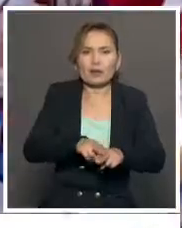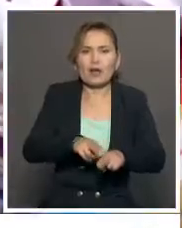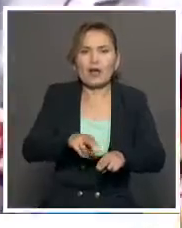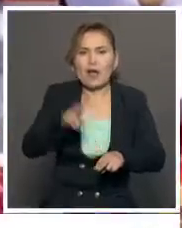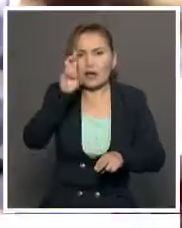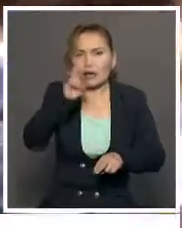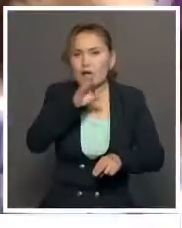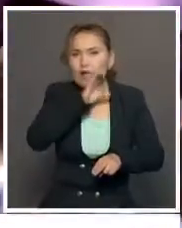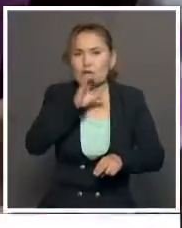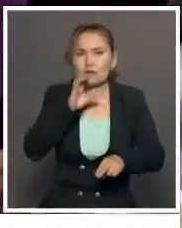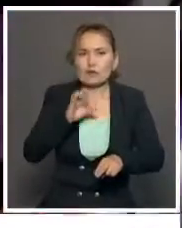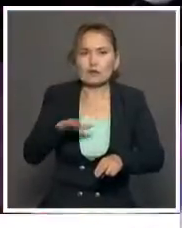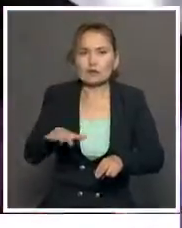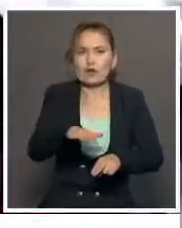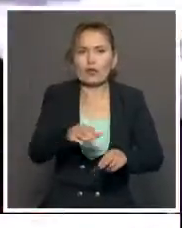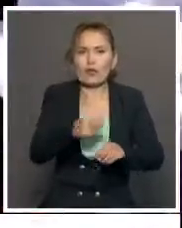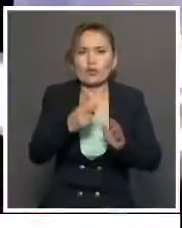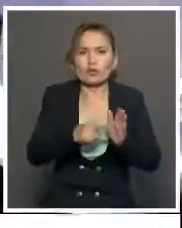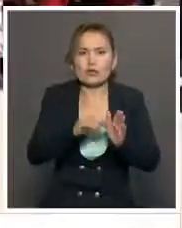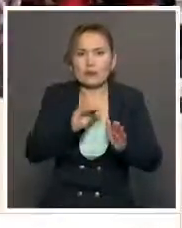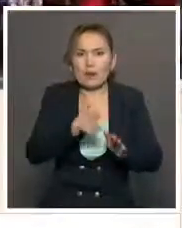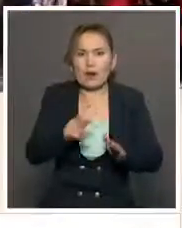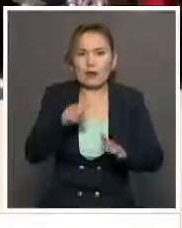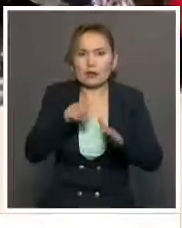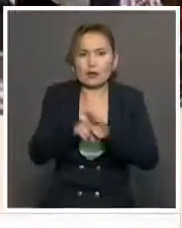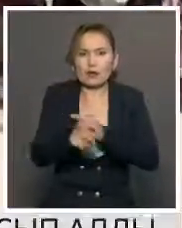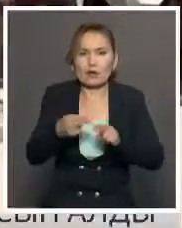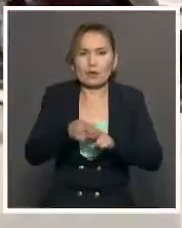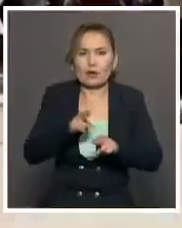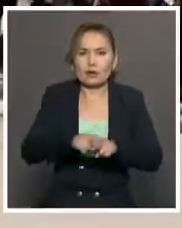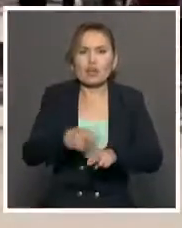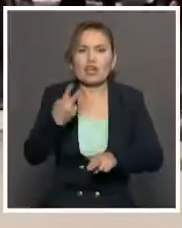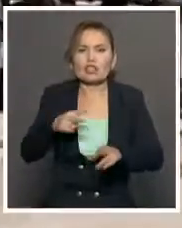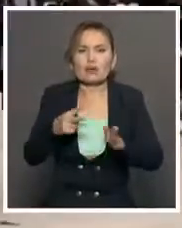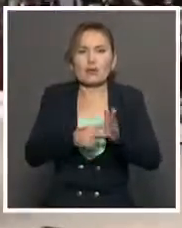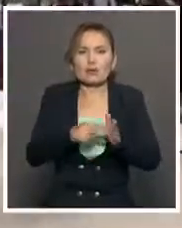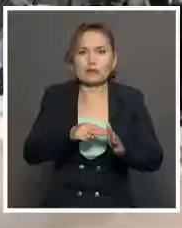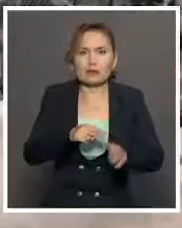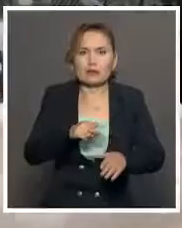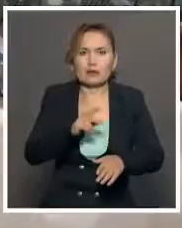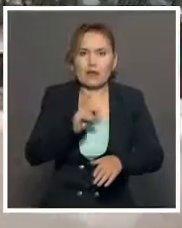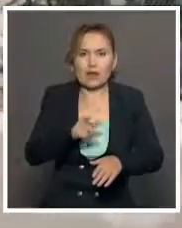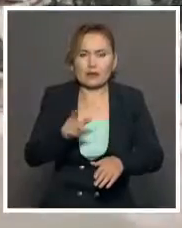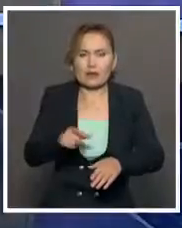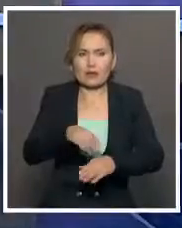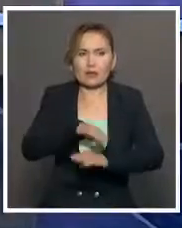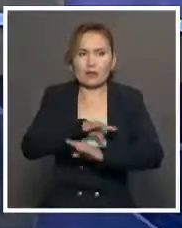солтүстігінен 17 мыңдай адам қашып барған. Соңғы үш күнде кемінде 27 адам мерт болды.